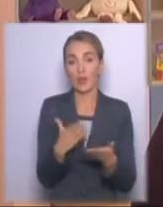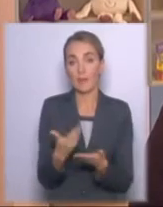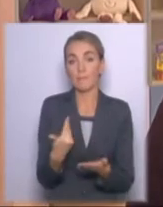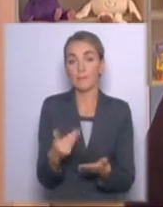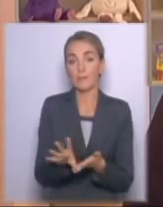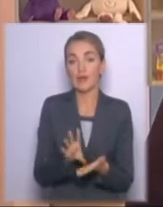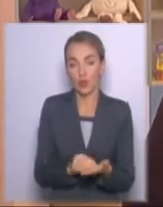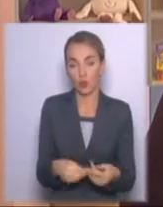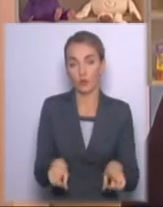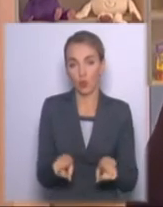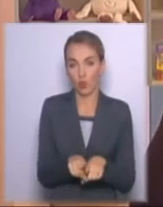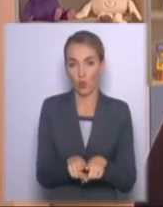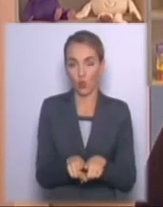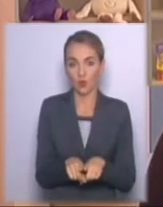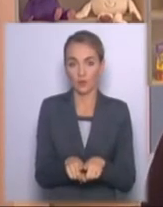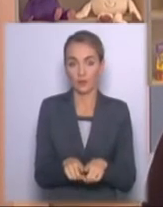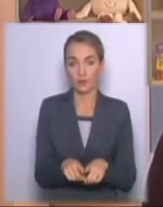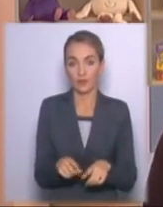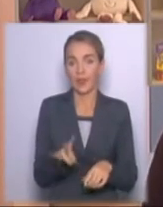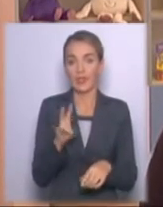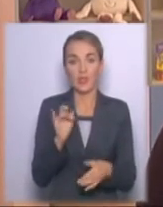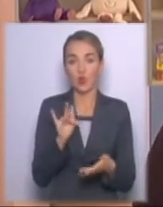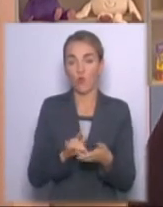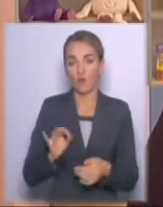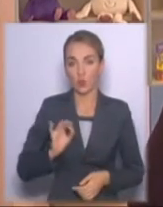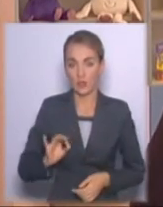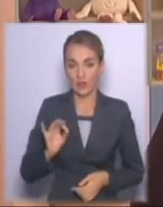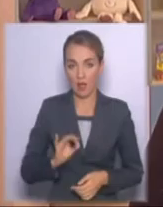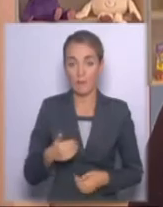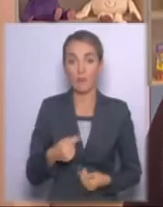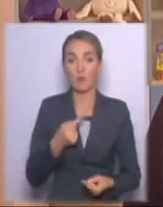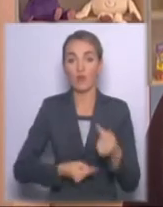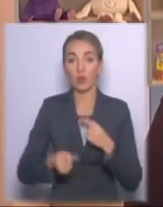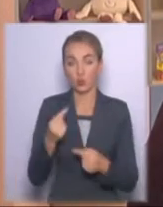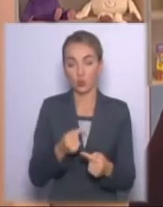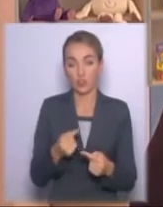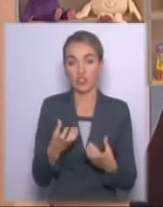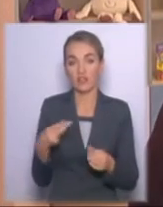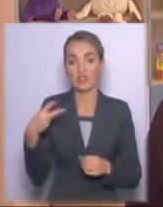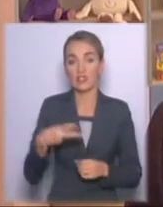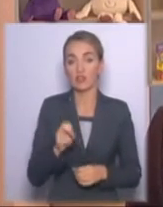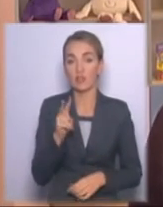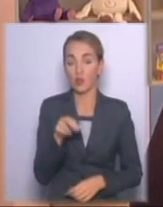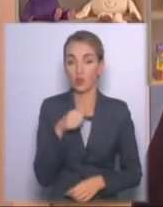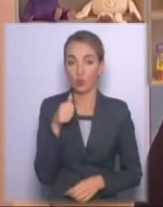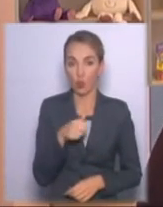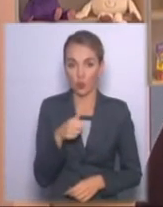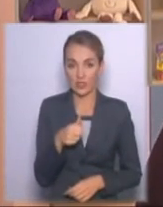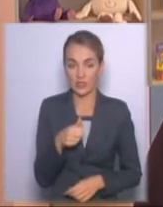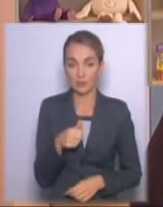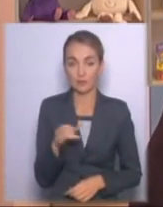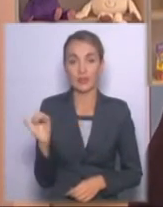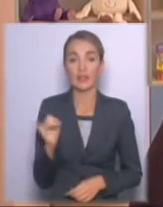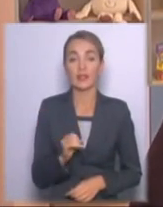такого його нецільового використання. Ми повернули його, його повернули ще у 2012 році.